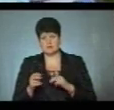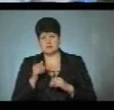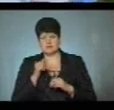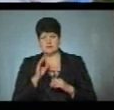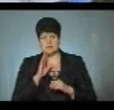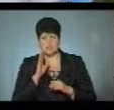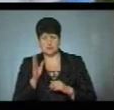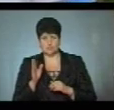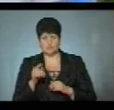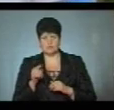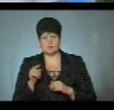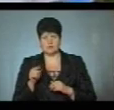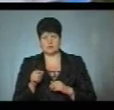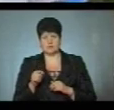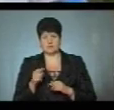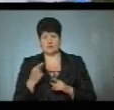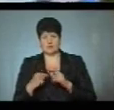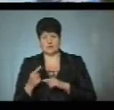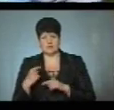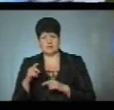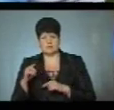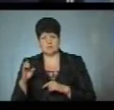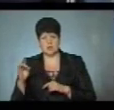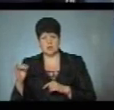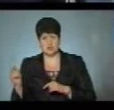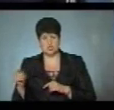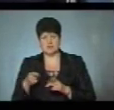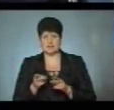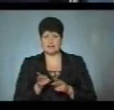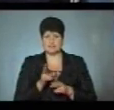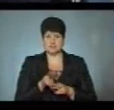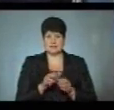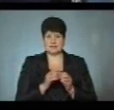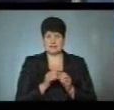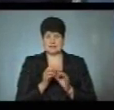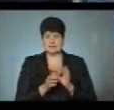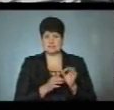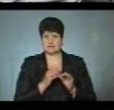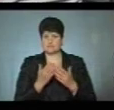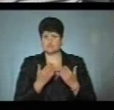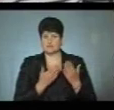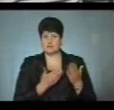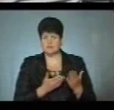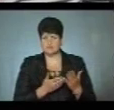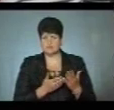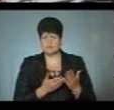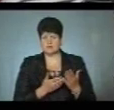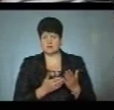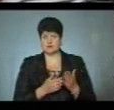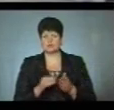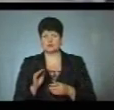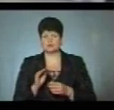зранку. Ті попередні вертаються з Бараш, а ці дітки лишаються на 10 діб відпочити. Плани такі, до жовтня